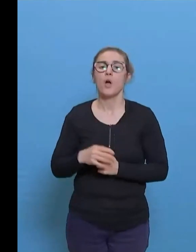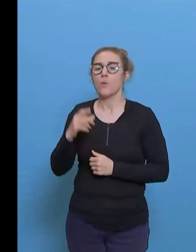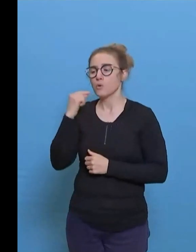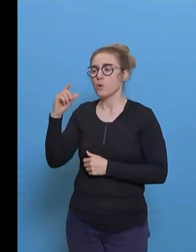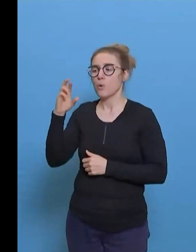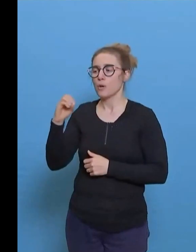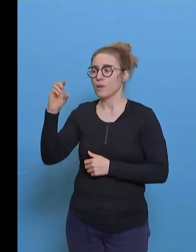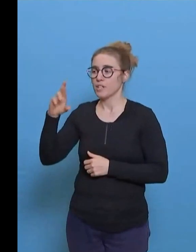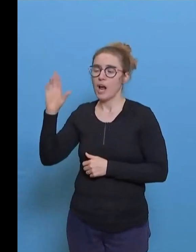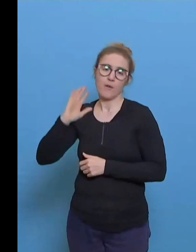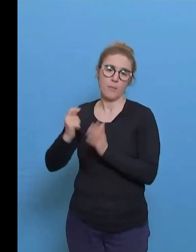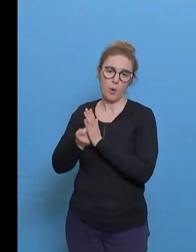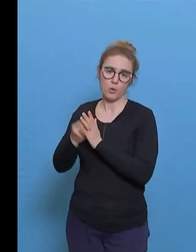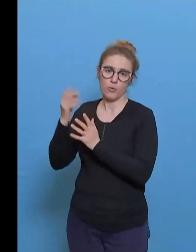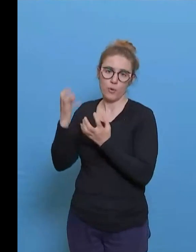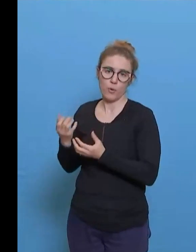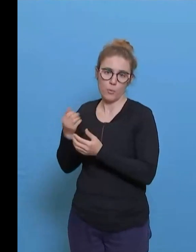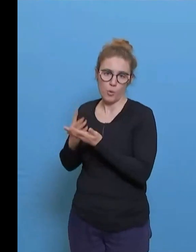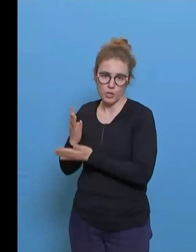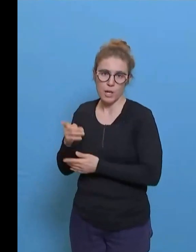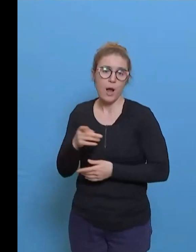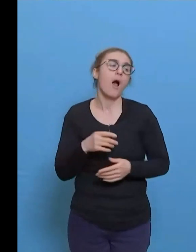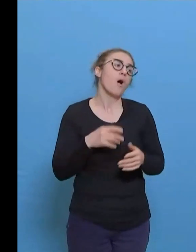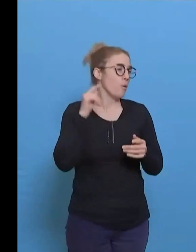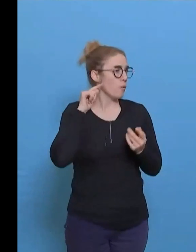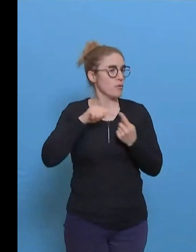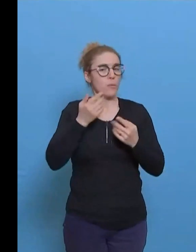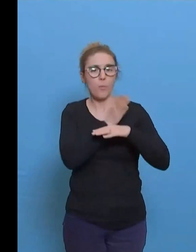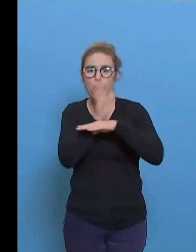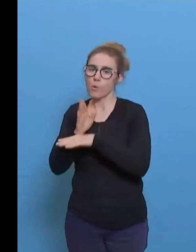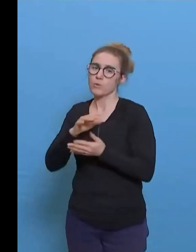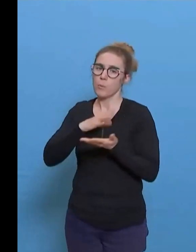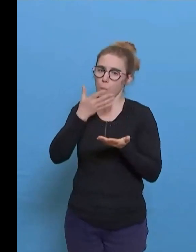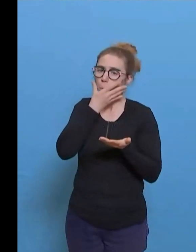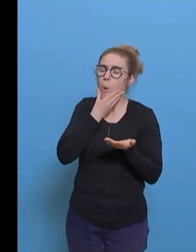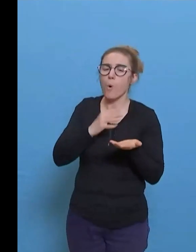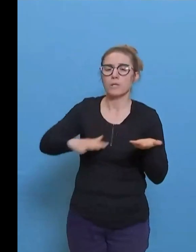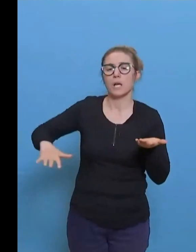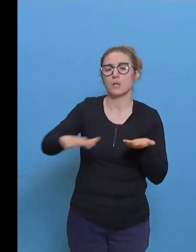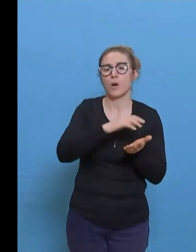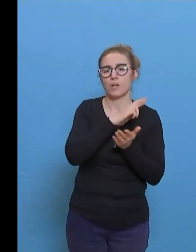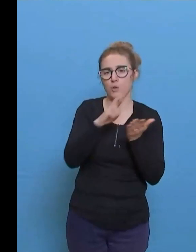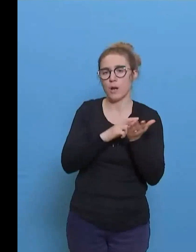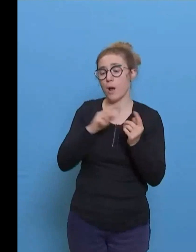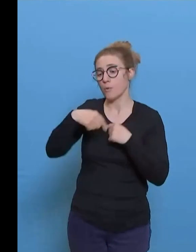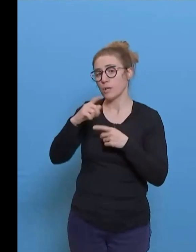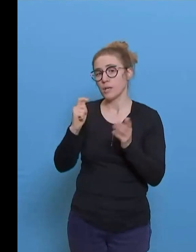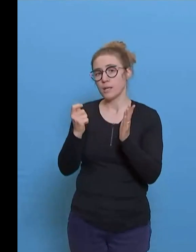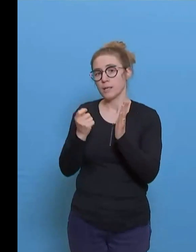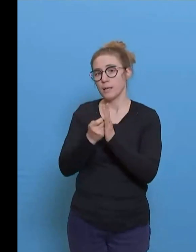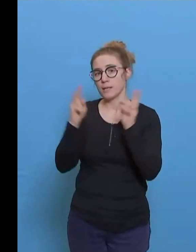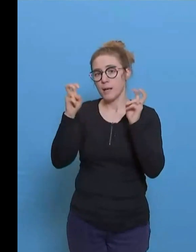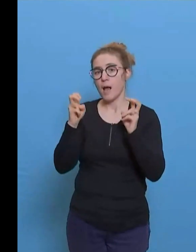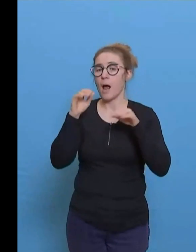son temps, qui met en récit merveilleusement notre beau territoire régional depuis de nombreuses années, avec une prochaine édition qui s'appelle L'Appel